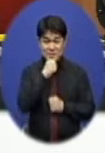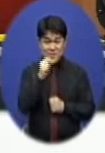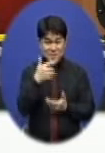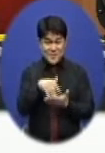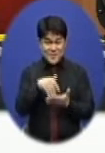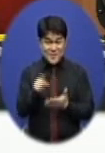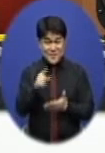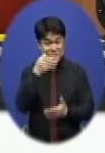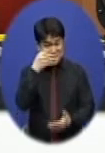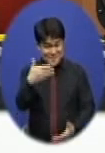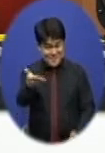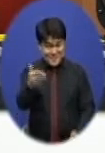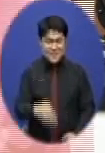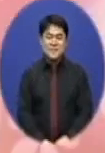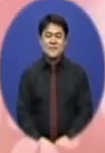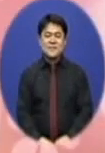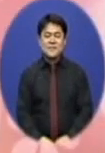듣게 보여 주세요.